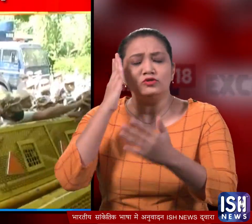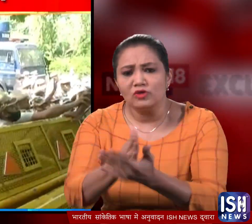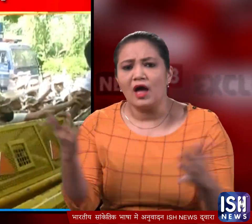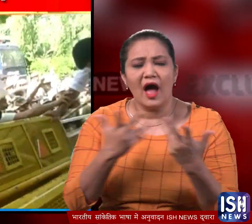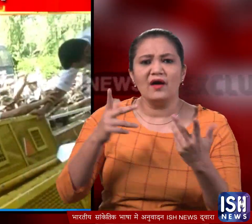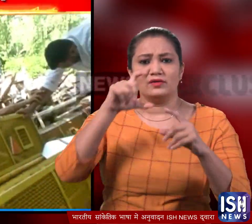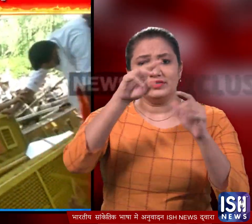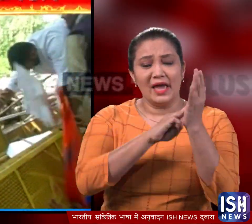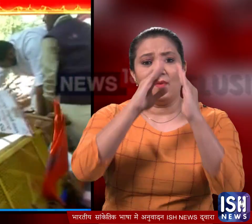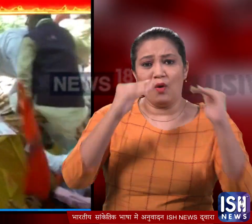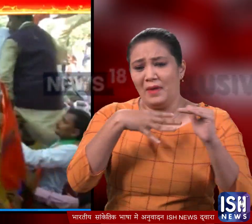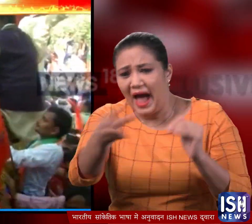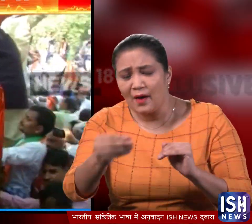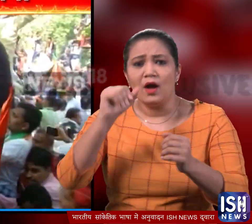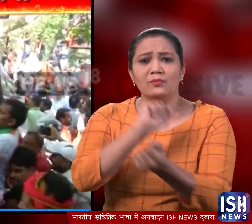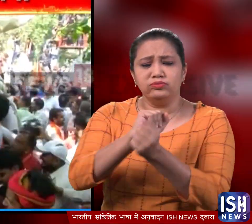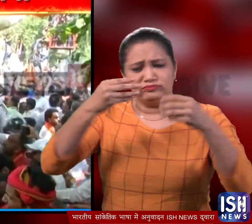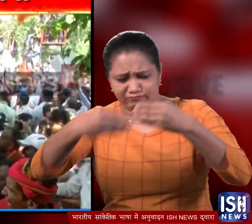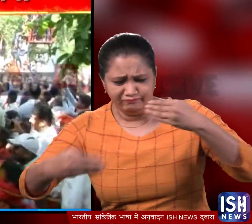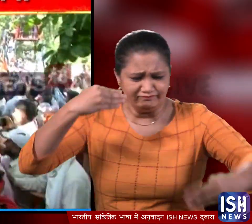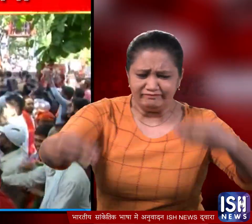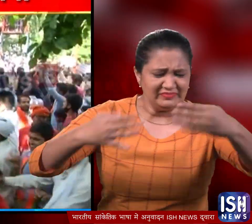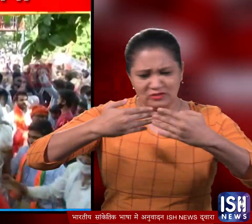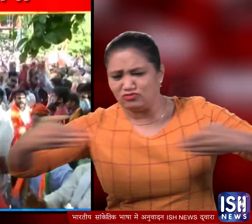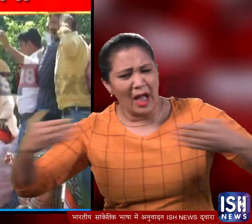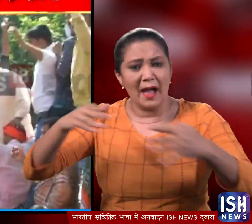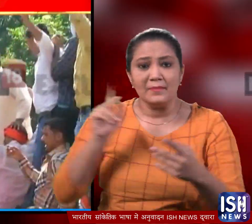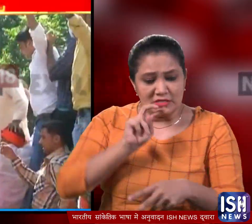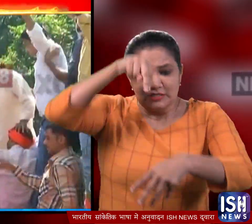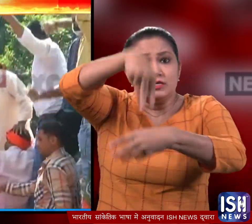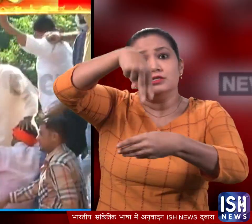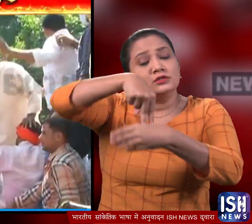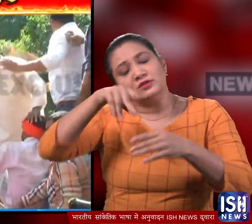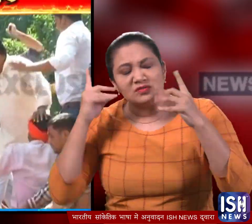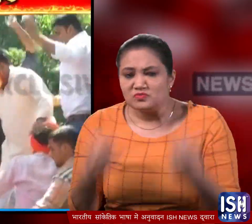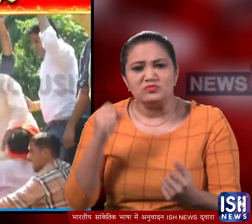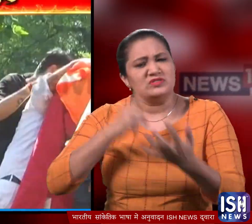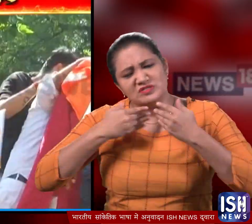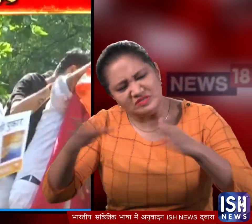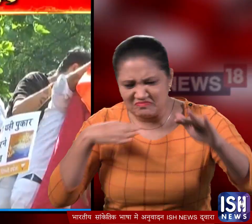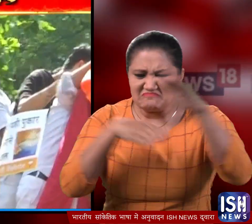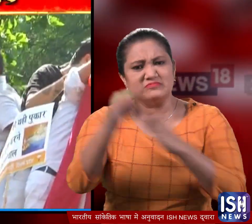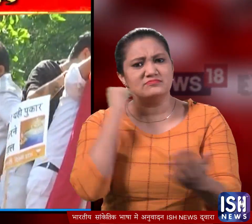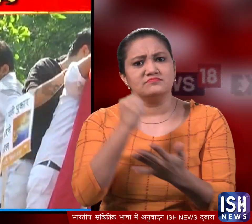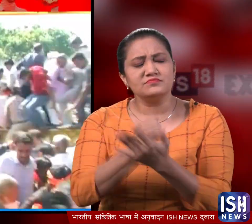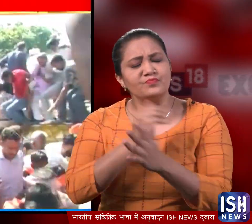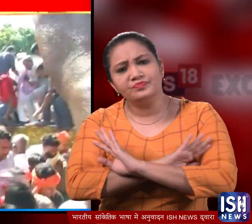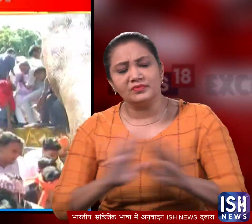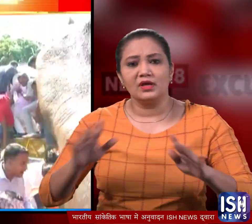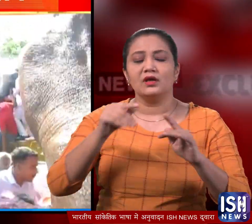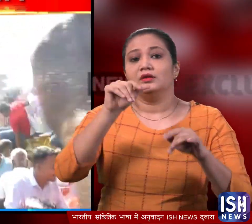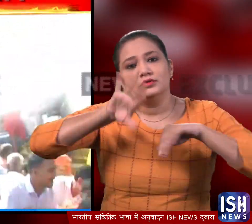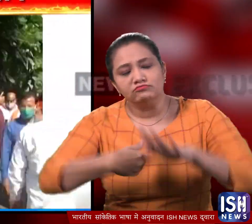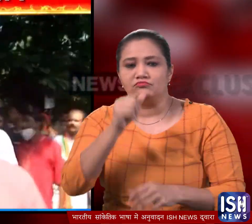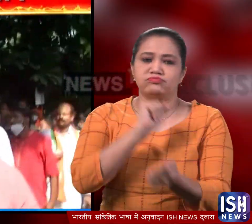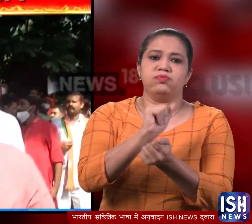लिए सीएम के घर के बाहर पुलिस ने बैरिकेडिंग कर दी, जिस पर ये प्रदर्शनकारी चढ़ गए और उसे पार करने की जिद पर अड़ गए। ऐसे में पुलिस को उन पर पानी की